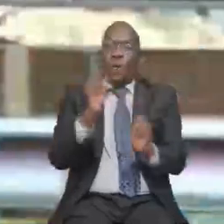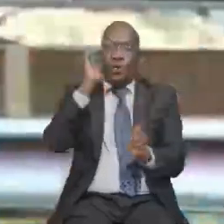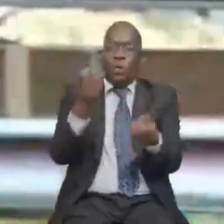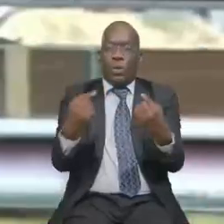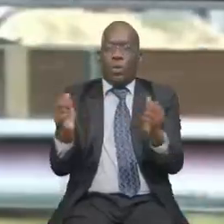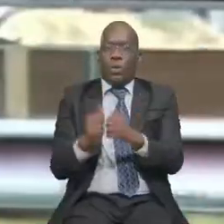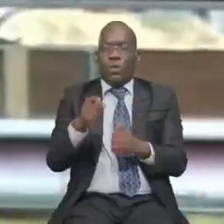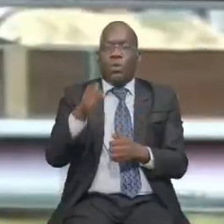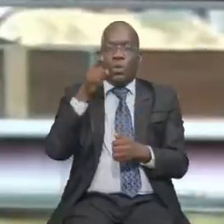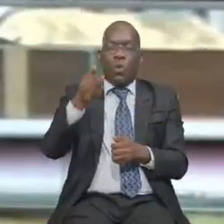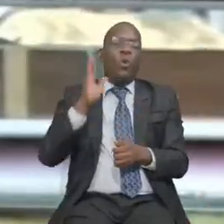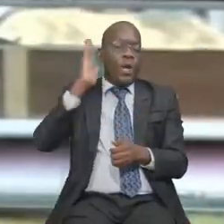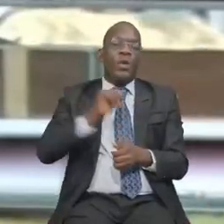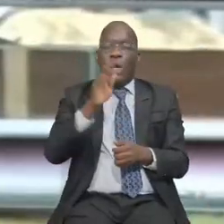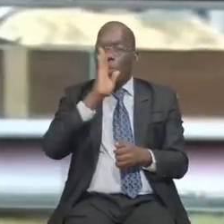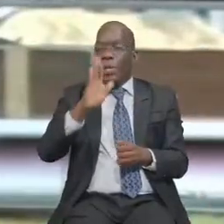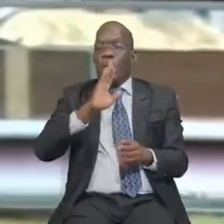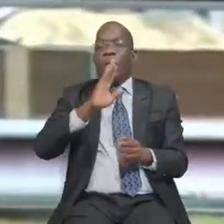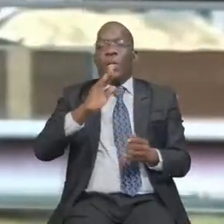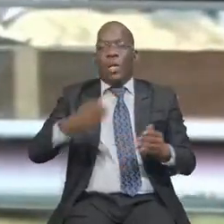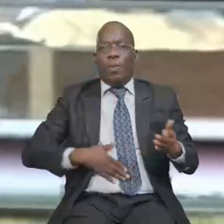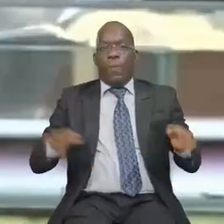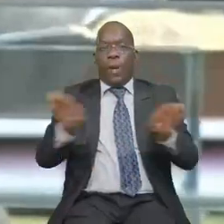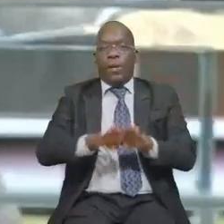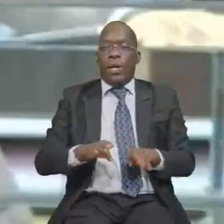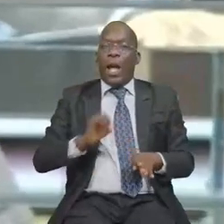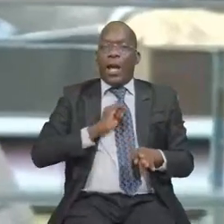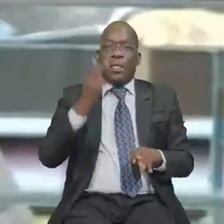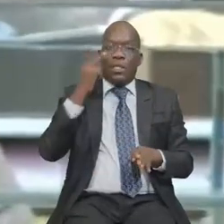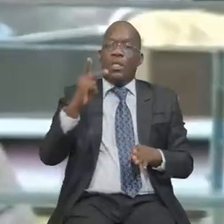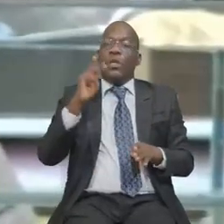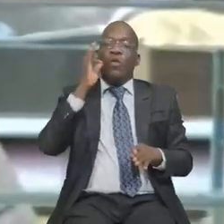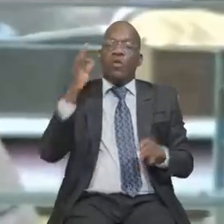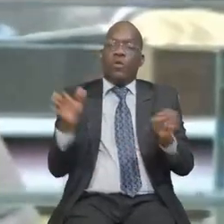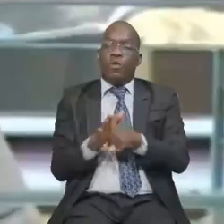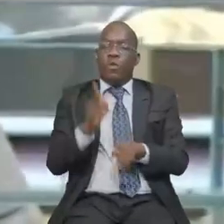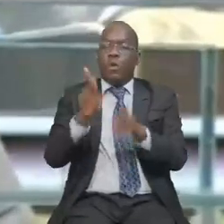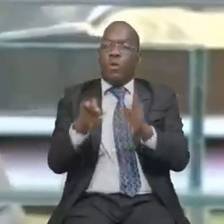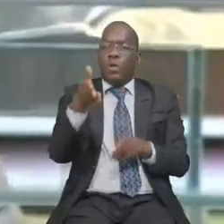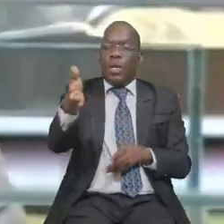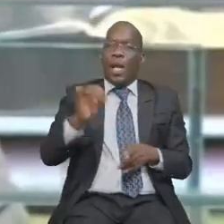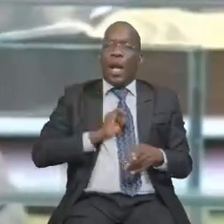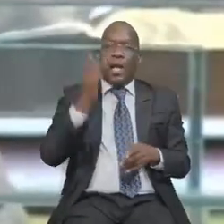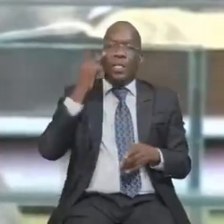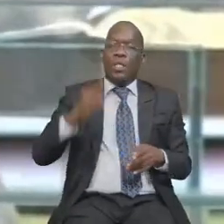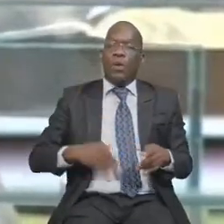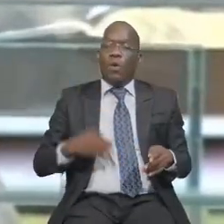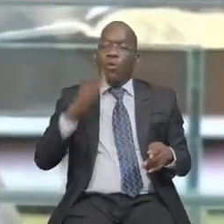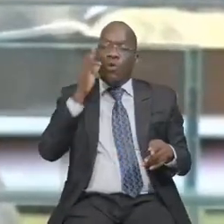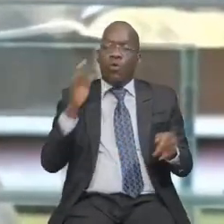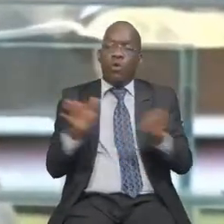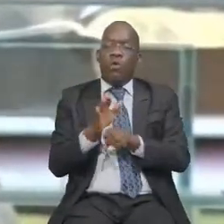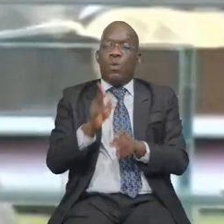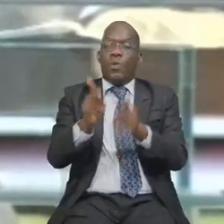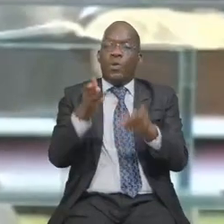Tu ne seras pas stérile. Je vois des gens féconds autour de moi. Je vois des gens féconds. Où sont les gens